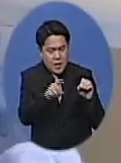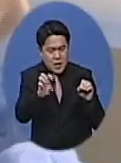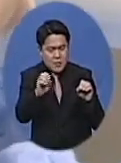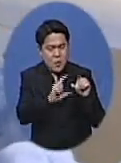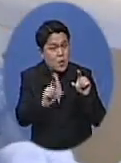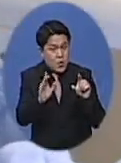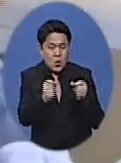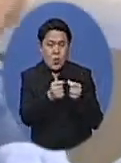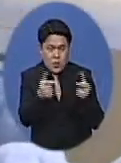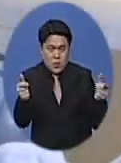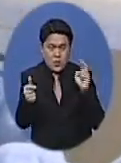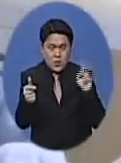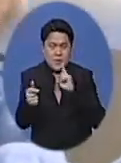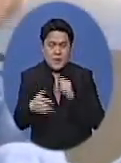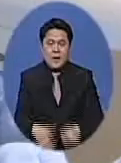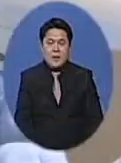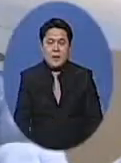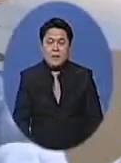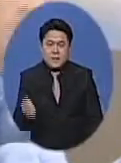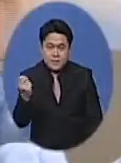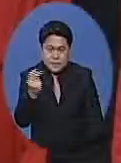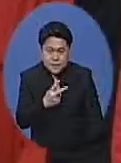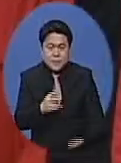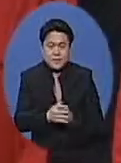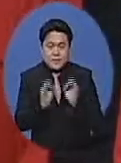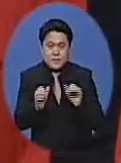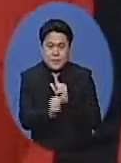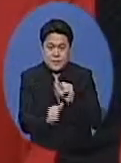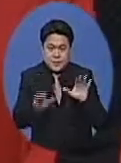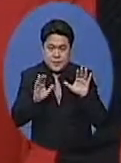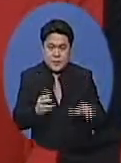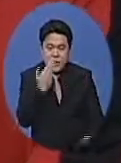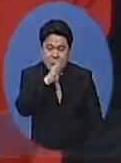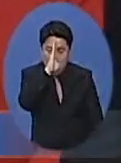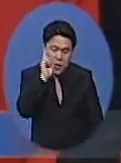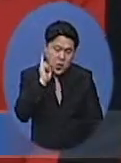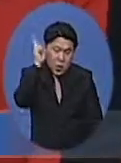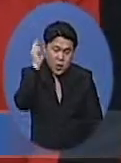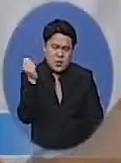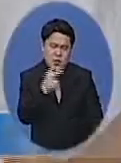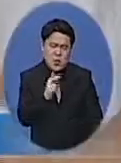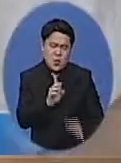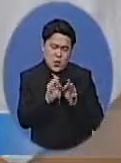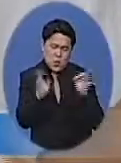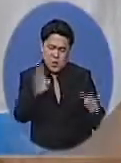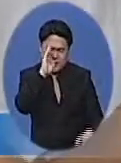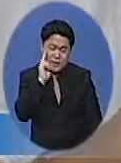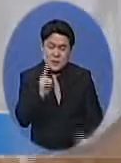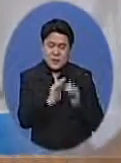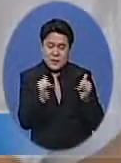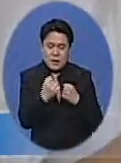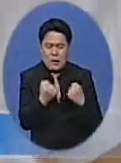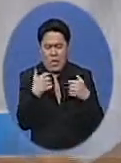명까지 늘어날 것이라고 밝혔습니다. 한편 금융위는 현재 당뇨와 고혈압 등 만성중증질환자 등